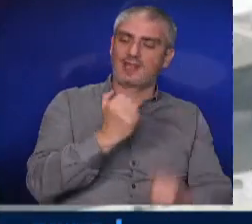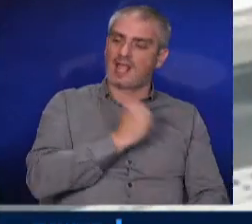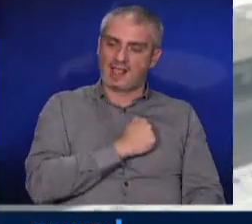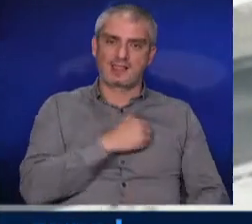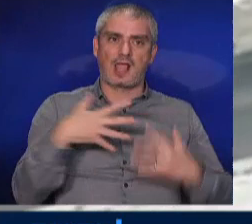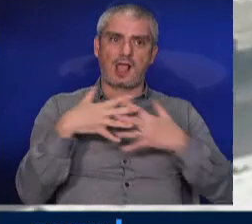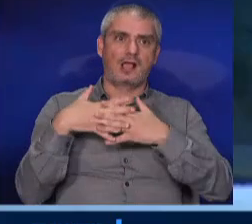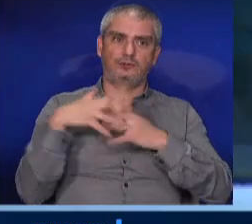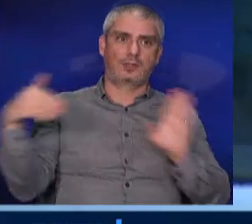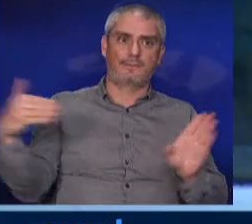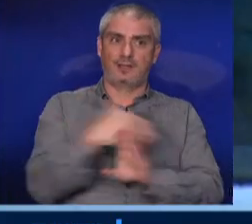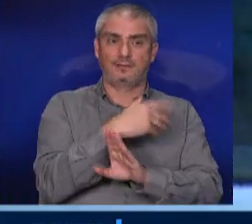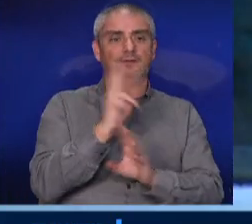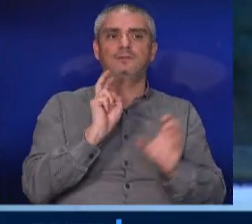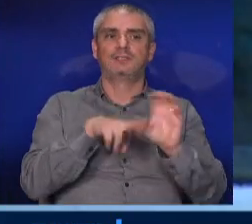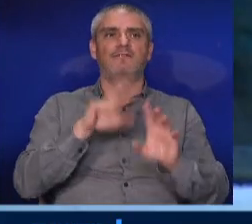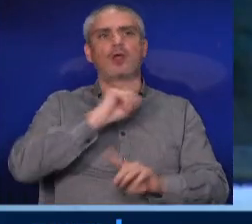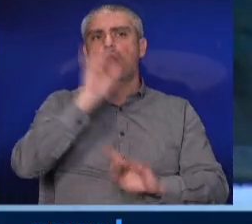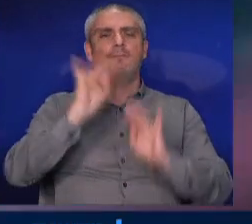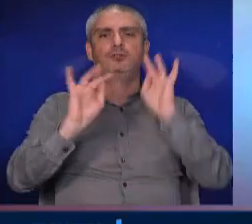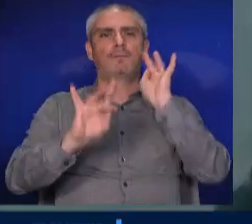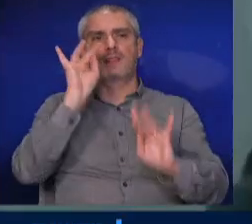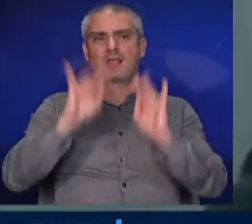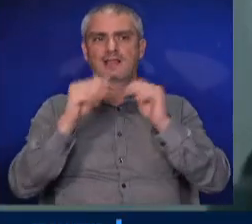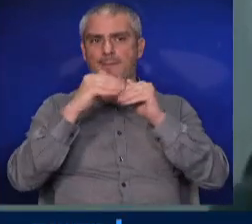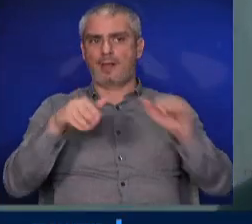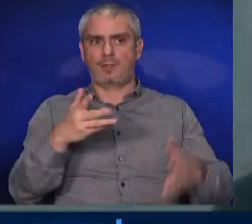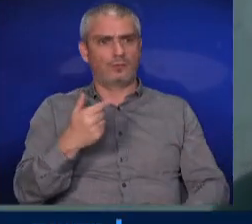לארצות הברית. אליהם הצטרפו כל מתנגדי המגבלות.